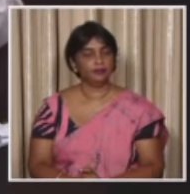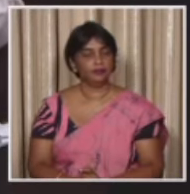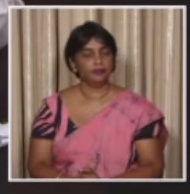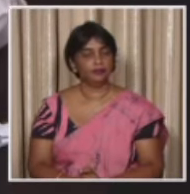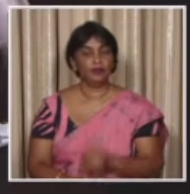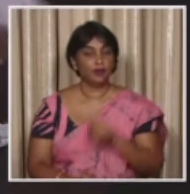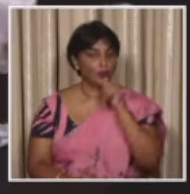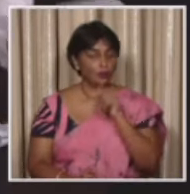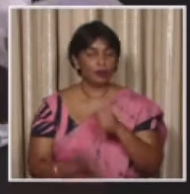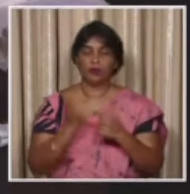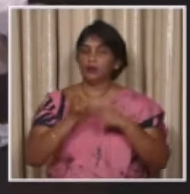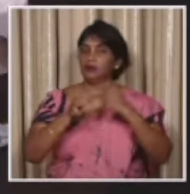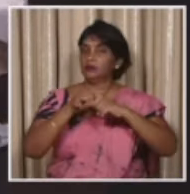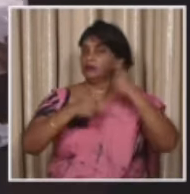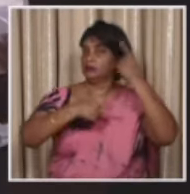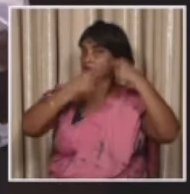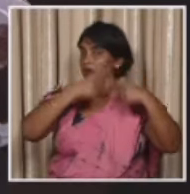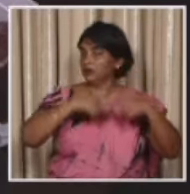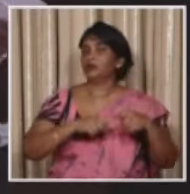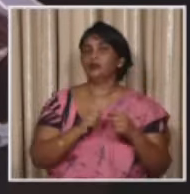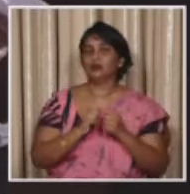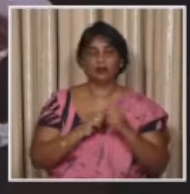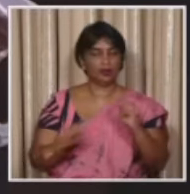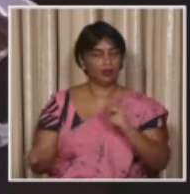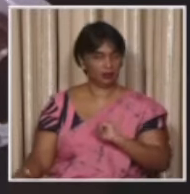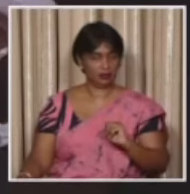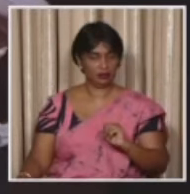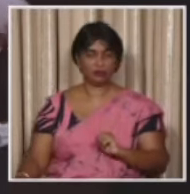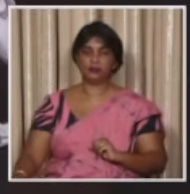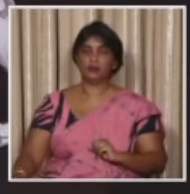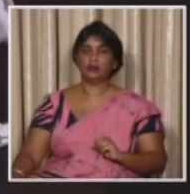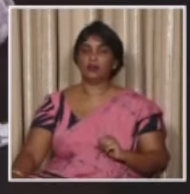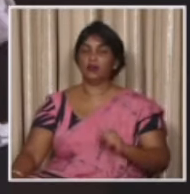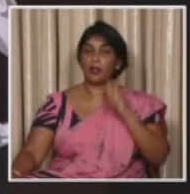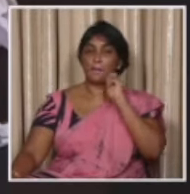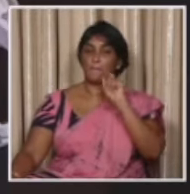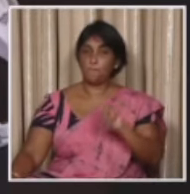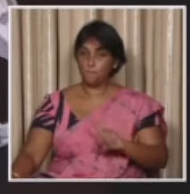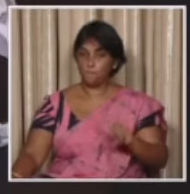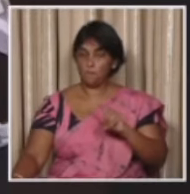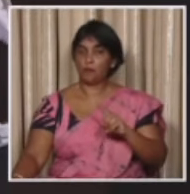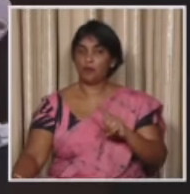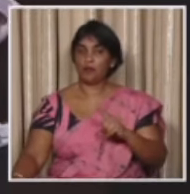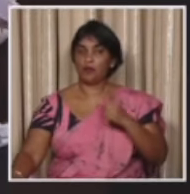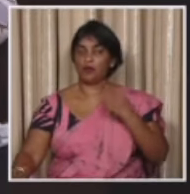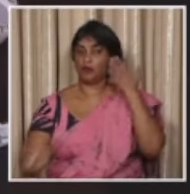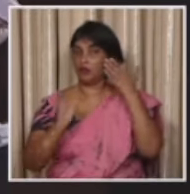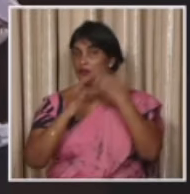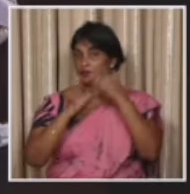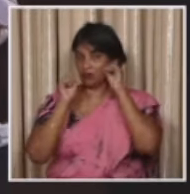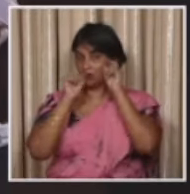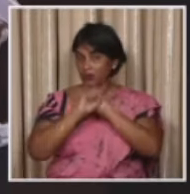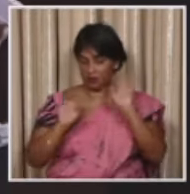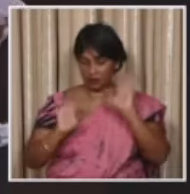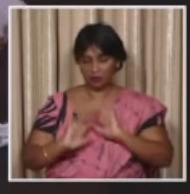කිසිම ප්‍රසම්පාදන ක්‍රියාවලියක් ක්‍රියාත්මක නොකොට පාර්ලිමේන්තුව දැනුවත් කරන්නේ නැතුව